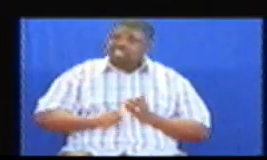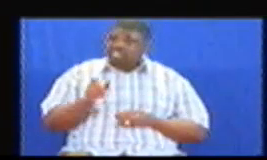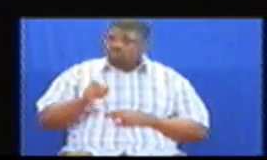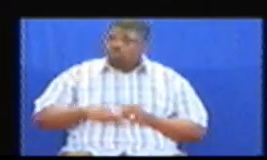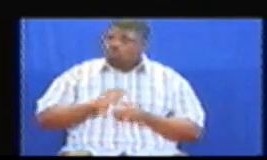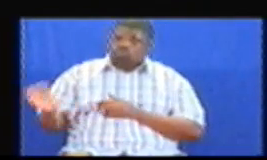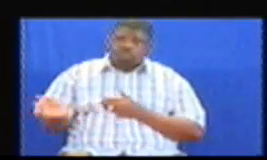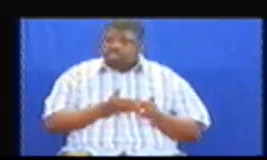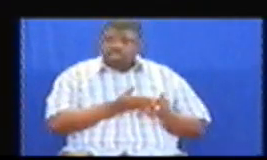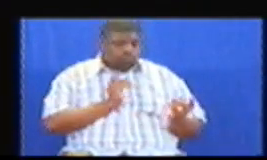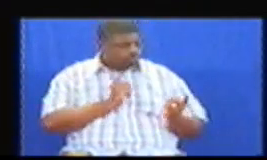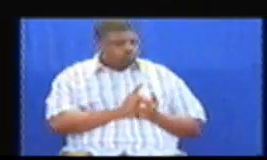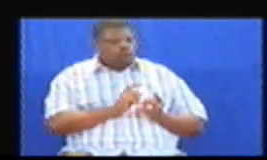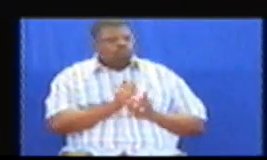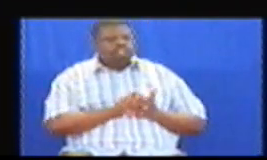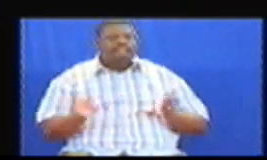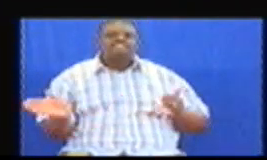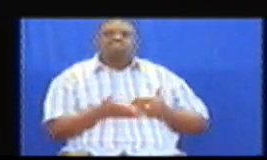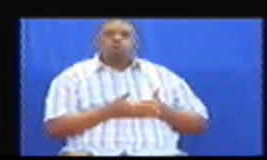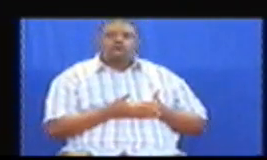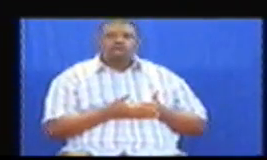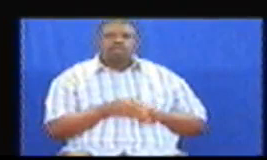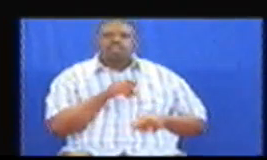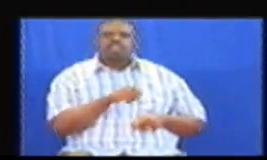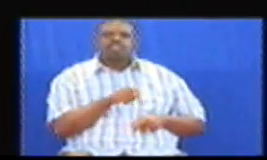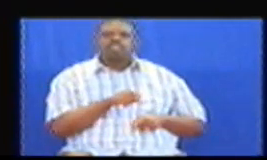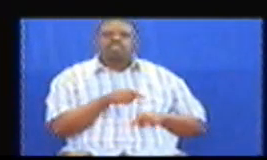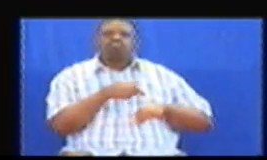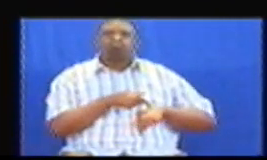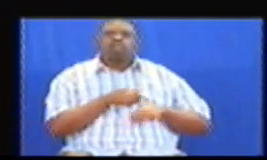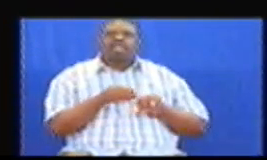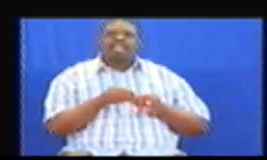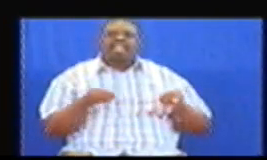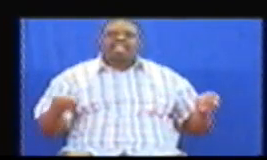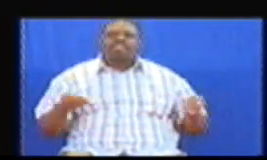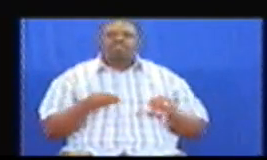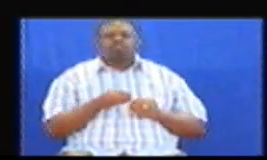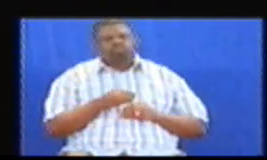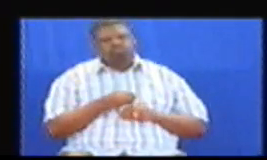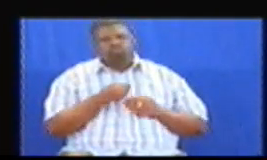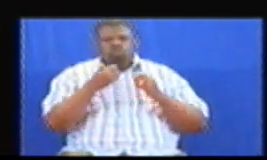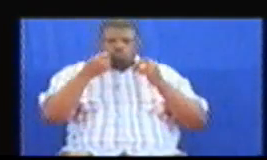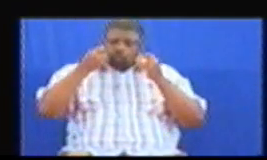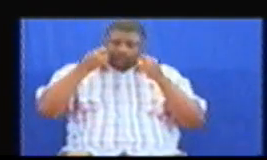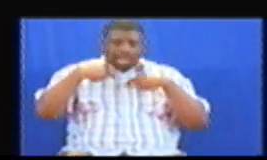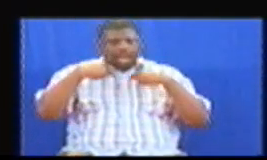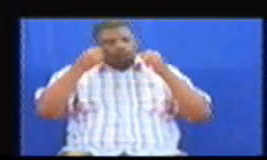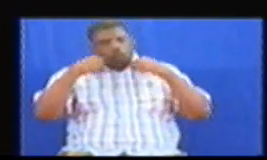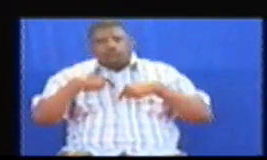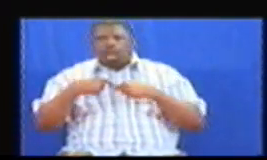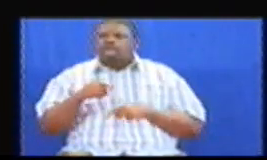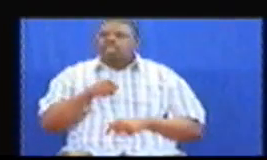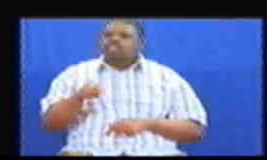uteuzi wanakuta ofisi imefungwa. Hili limekuwa ni kilio cha muda mrefu. Kwa hiyo ili kuhakikisha kama tunakuwa na tume huru